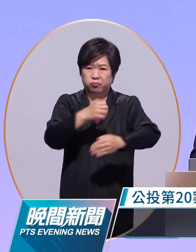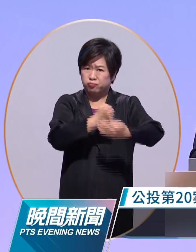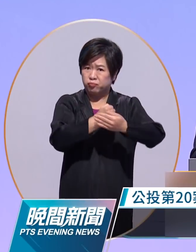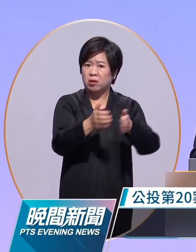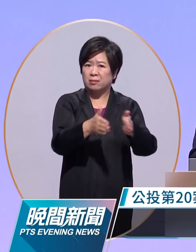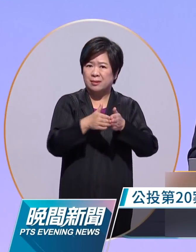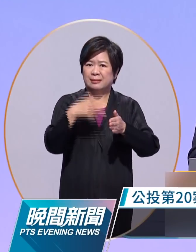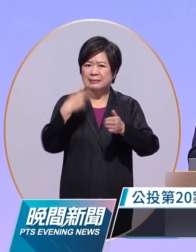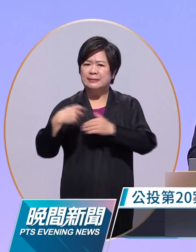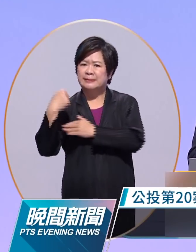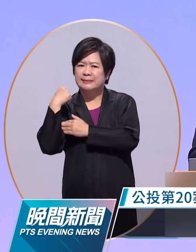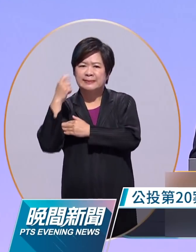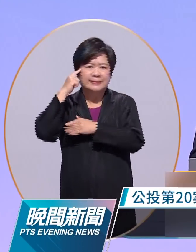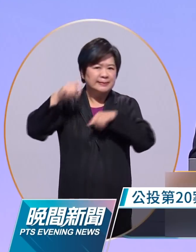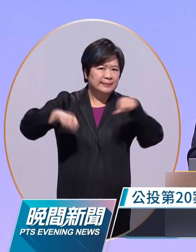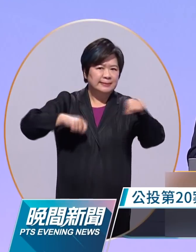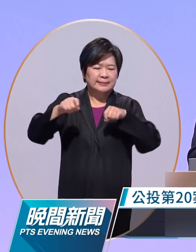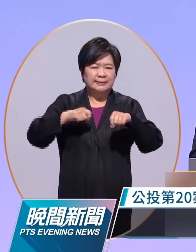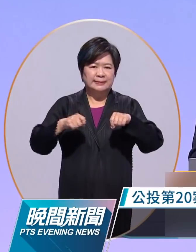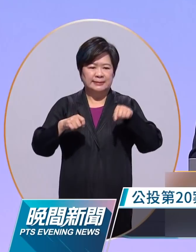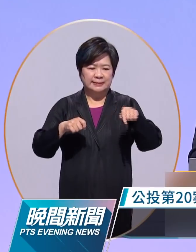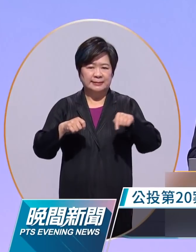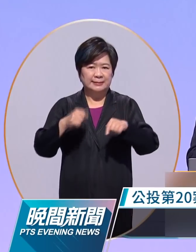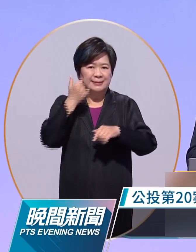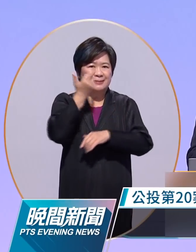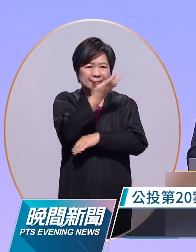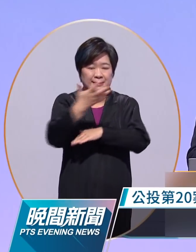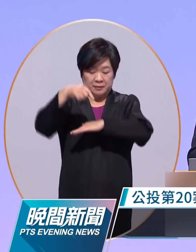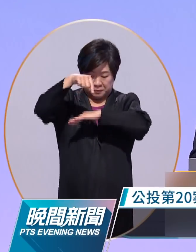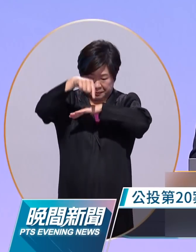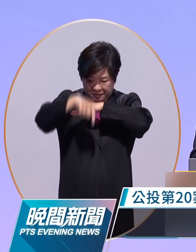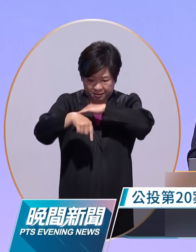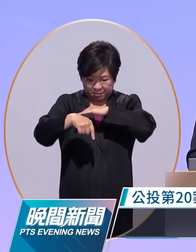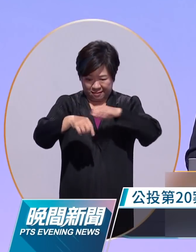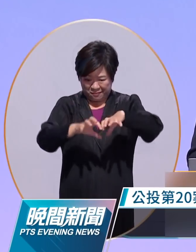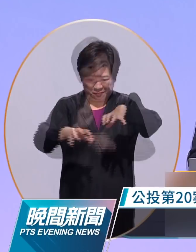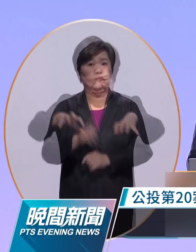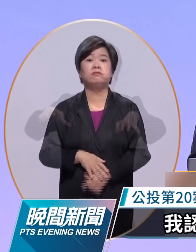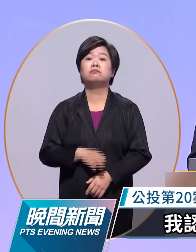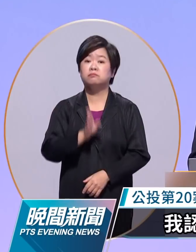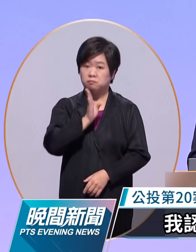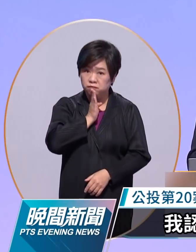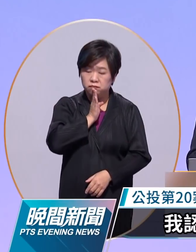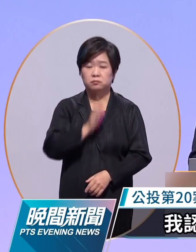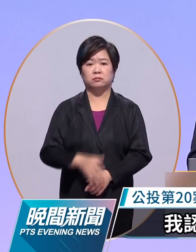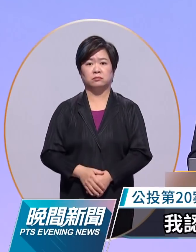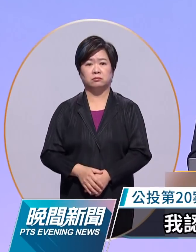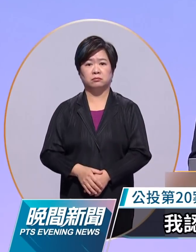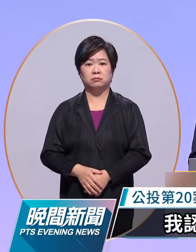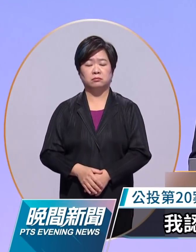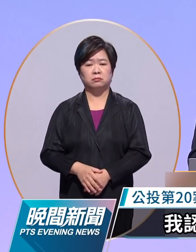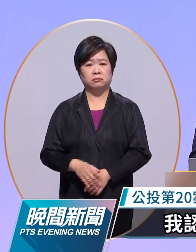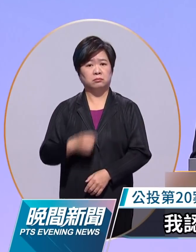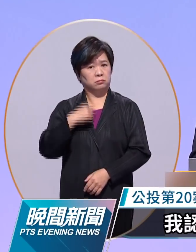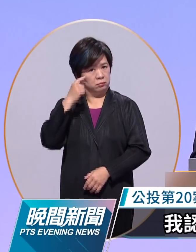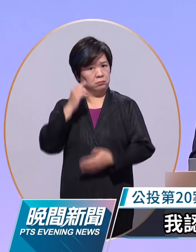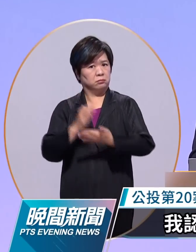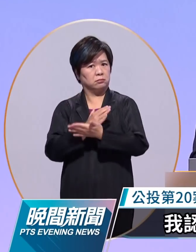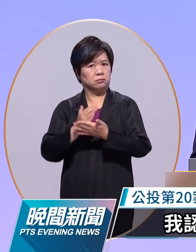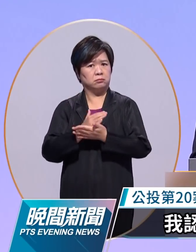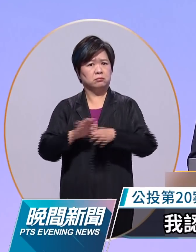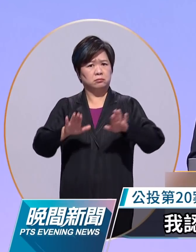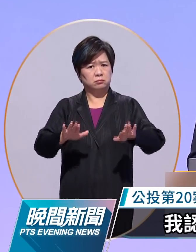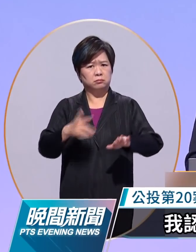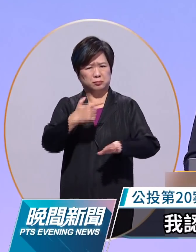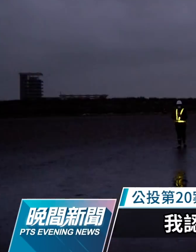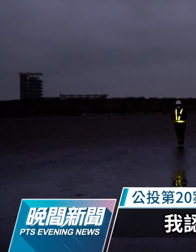要尽力的闪避海底下面的藻礁礁体呢？我认为这已经是当下